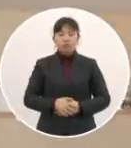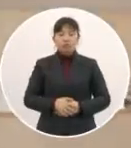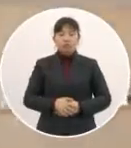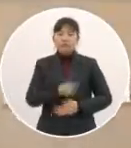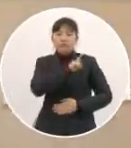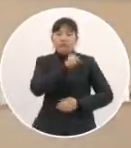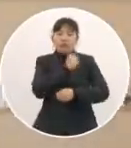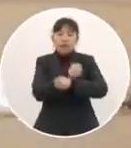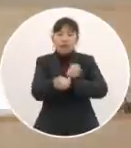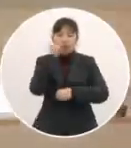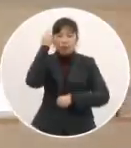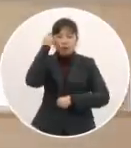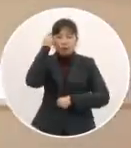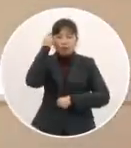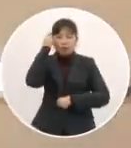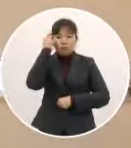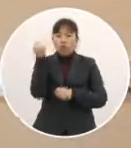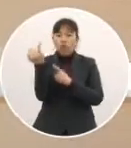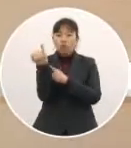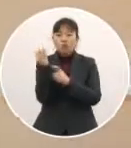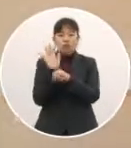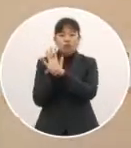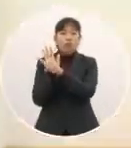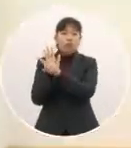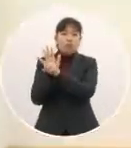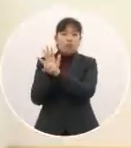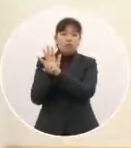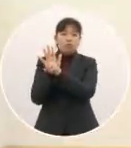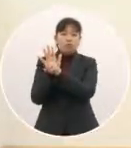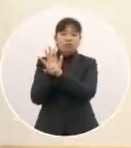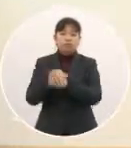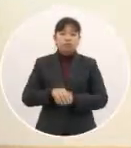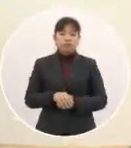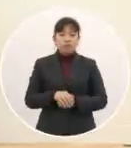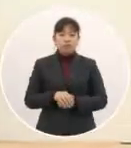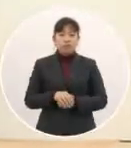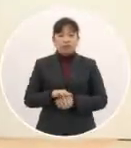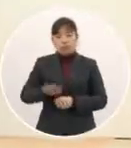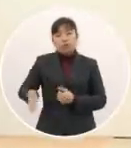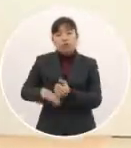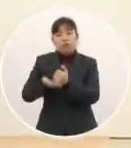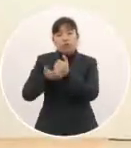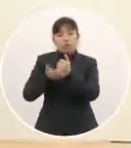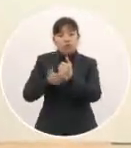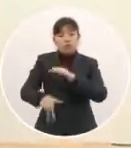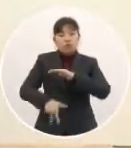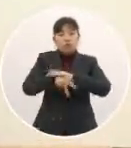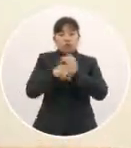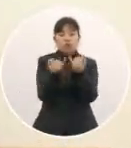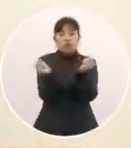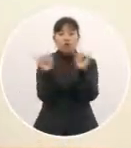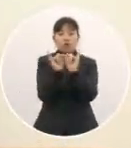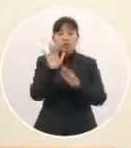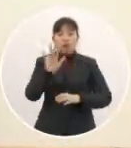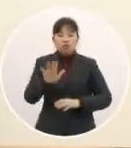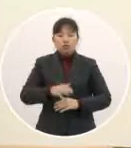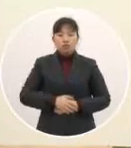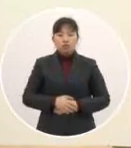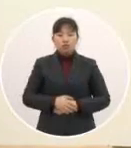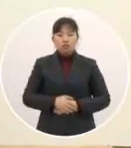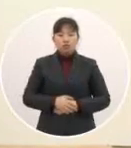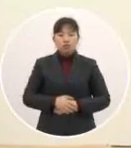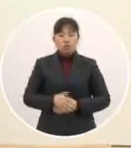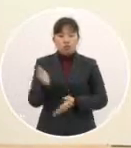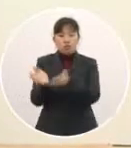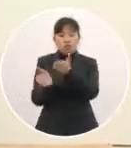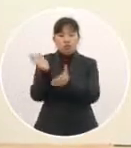変だなと思ったのが、その奥さんのサポート。どうしても育児ストレスというのがやっぱり女性はあると思うので、ケ